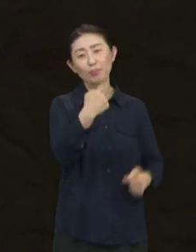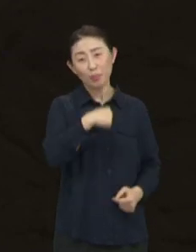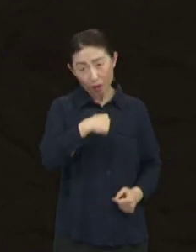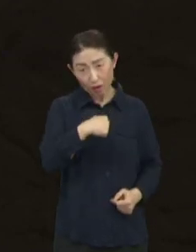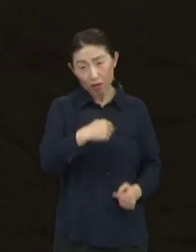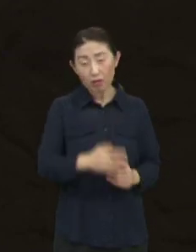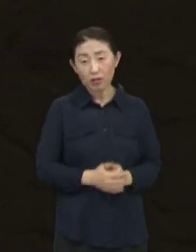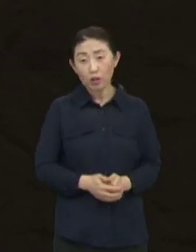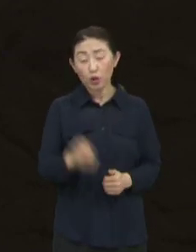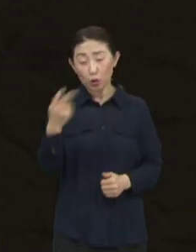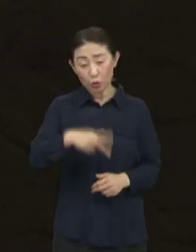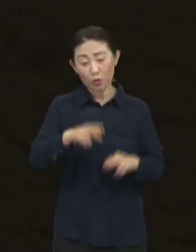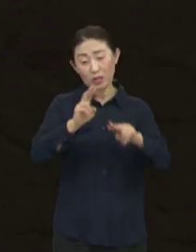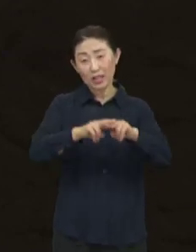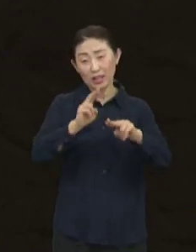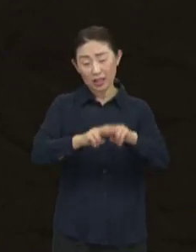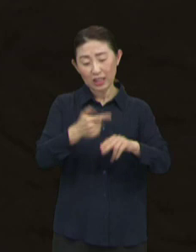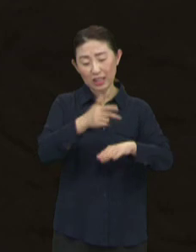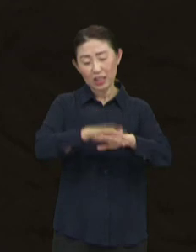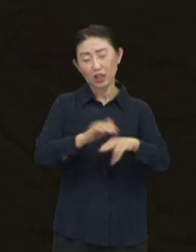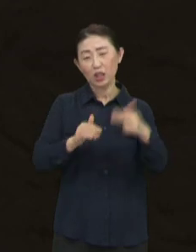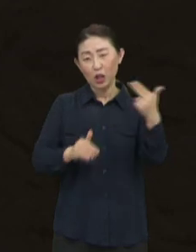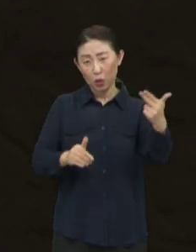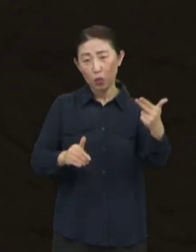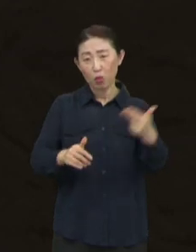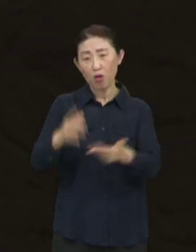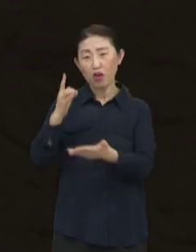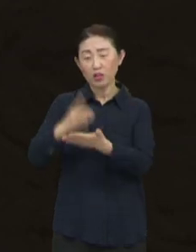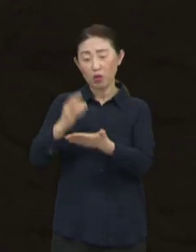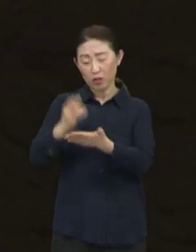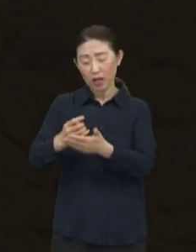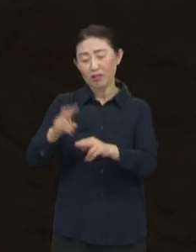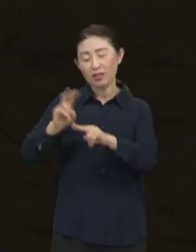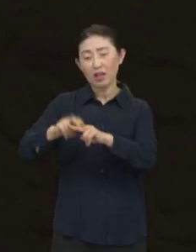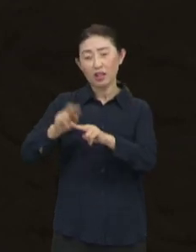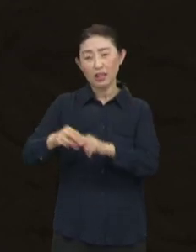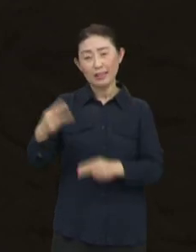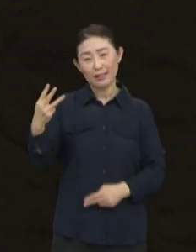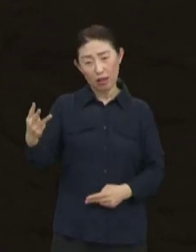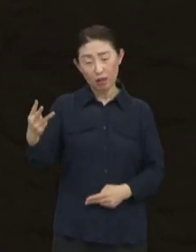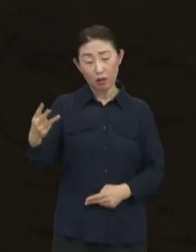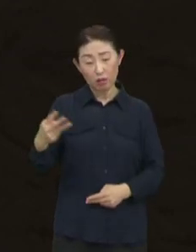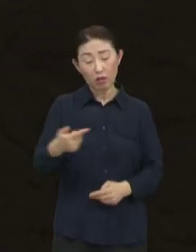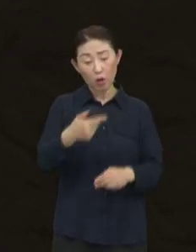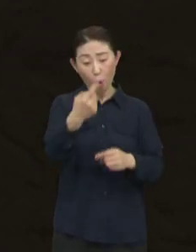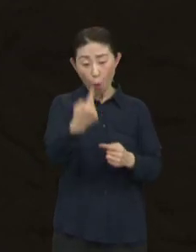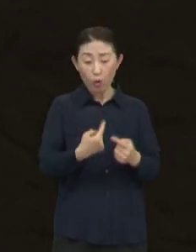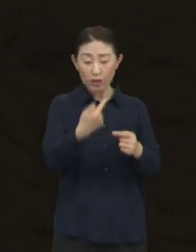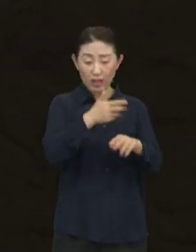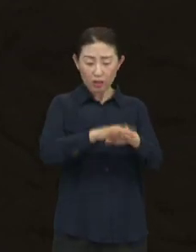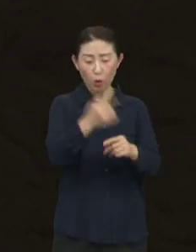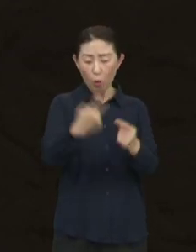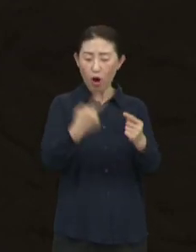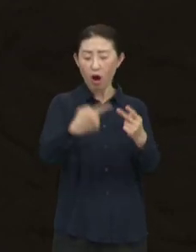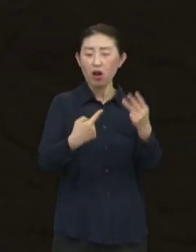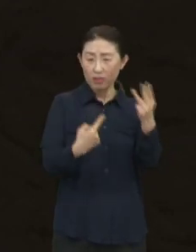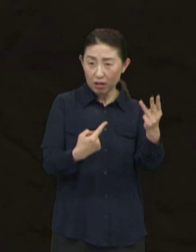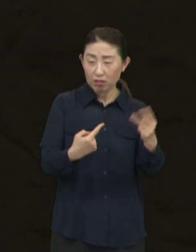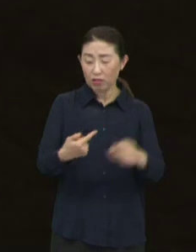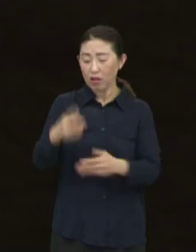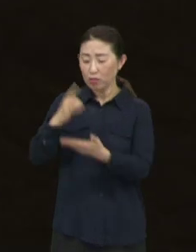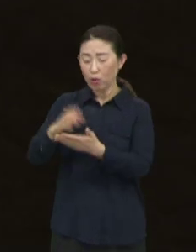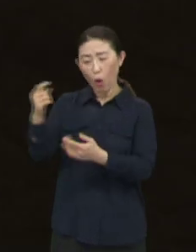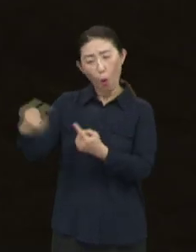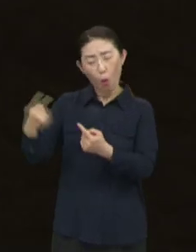각각 7석과 3석이 걸려 전국 판세에 영향을 미치는 대전과 천안도 세 차례와 두 차례 찾아